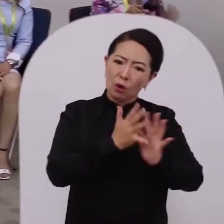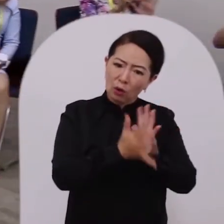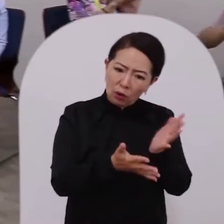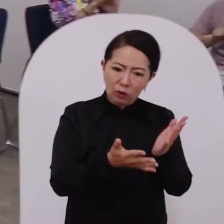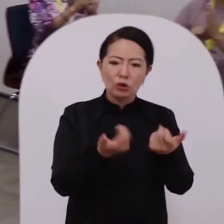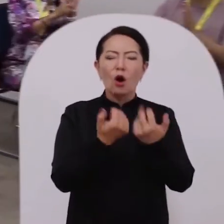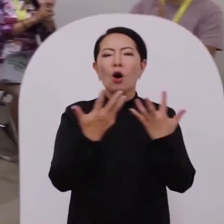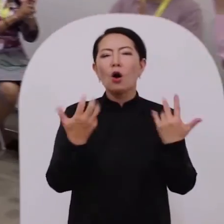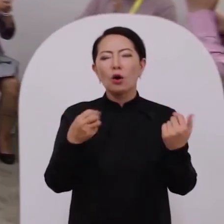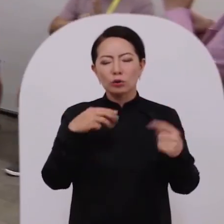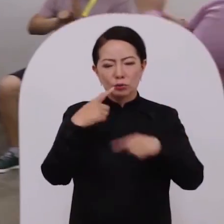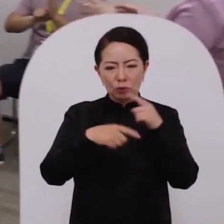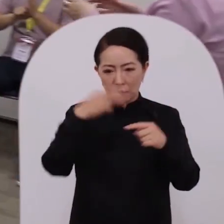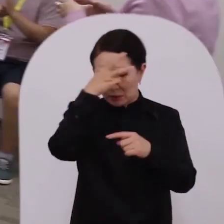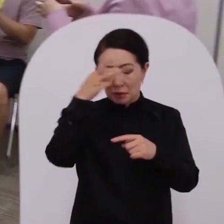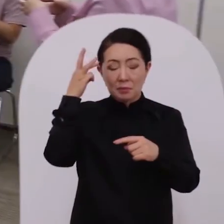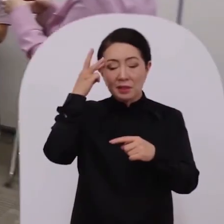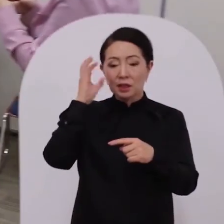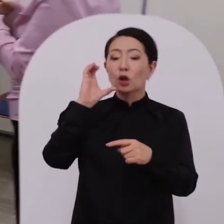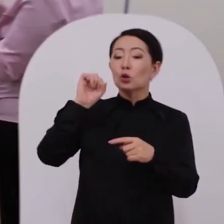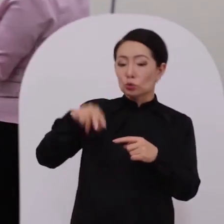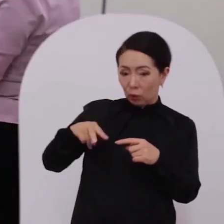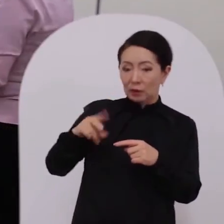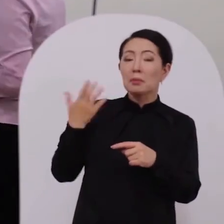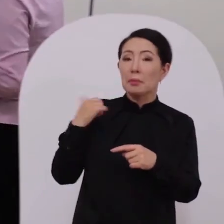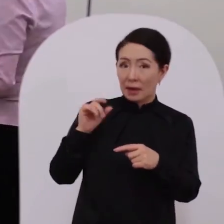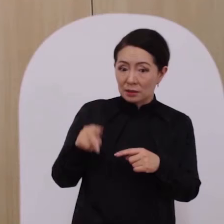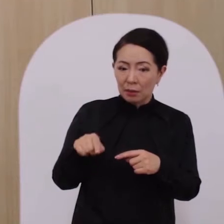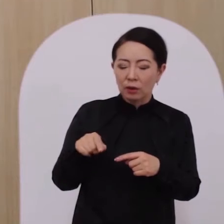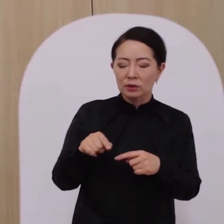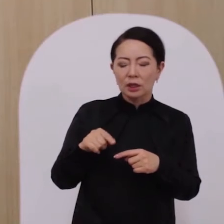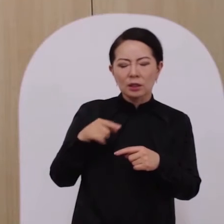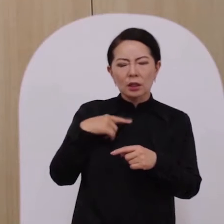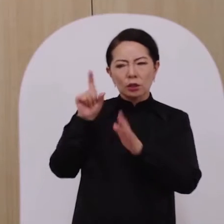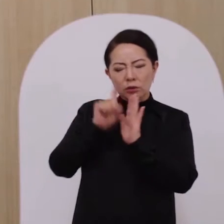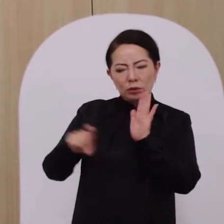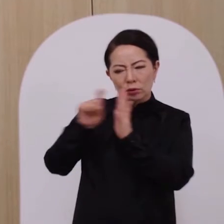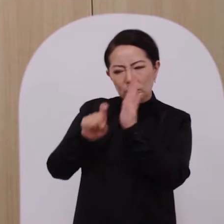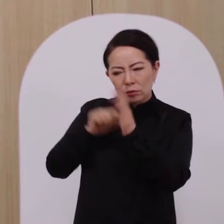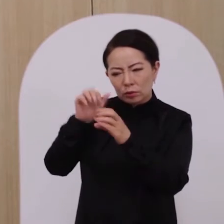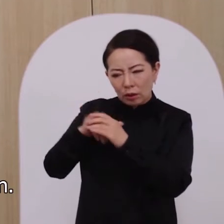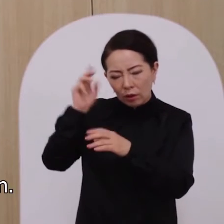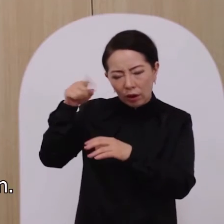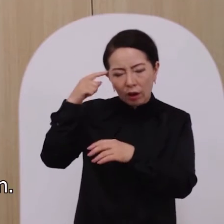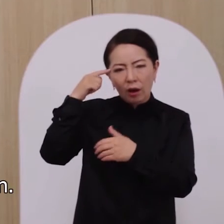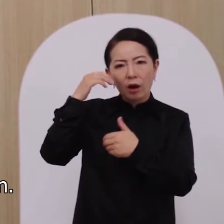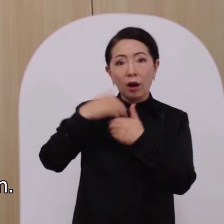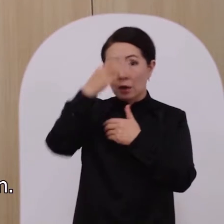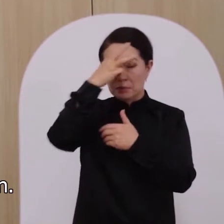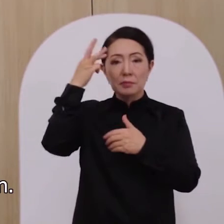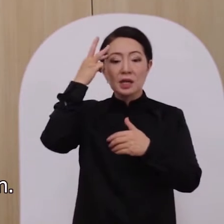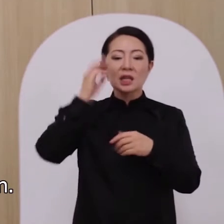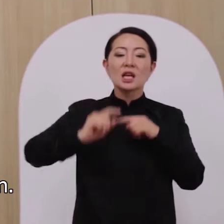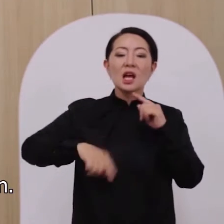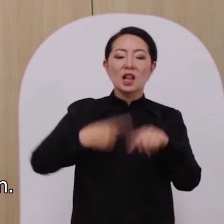төр гэдэг энэ маш олон зүйлийн талаар миний мэдлэг бол маш сул байсан. Аин төсөлд ингээд орсноороо бас энэ талаар миний мэдлэг